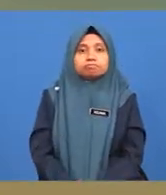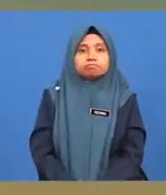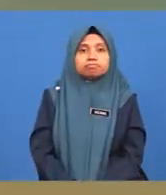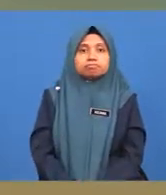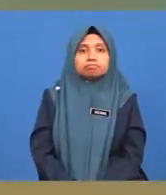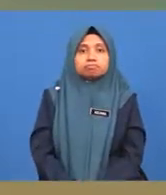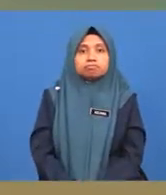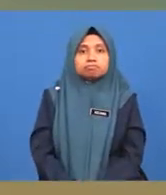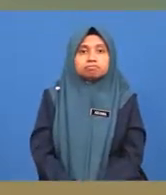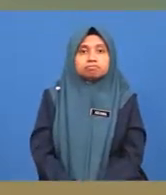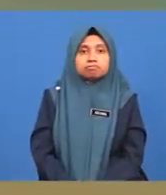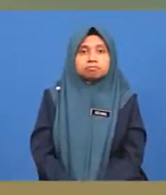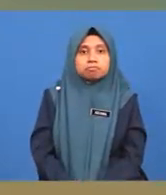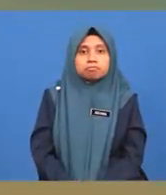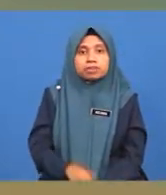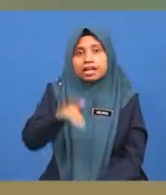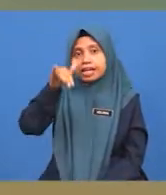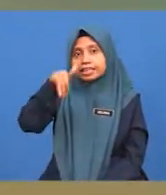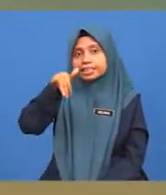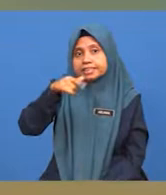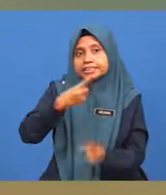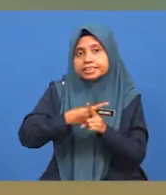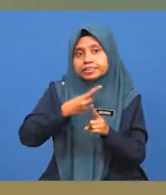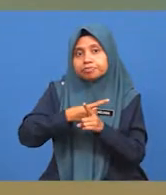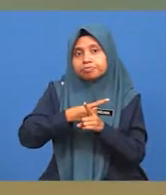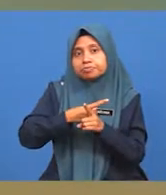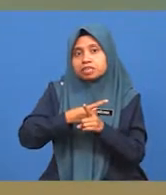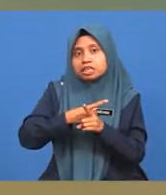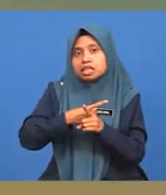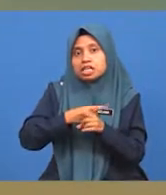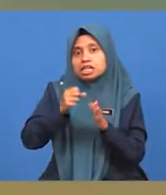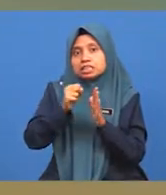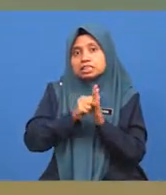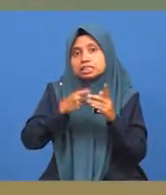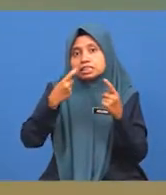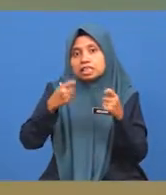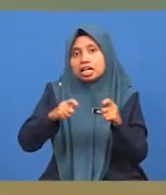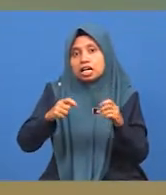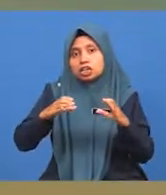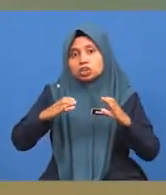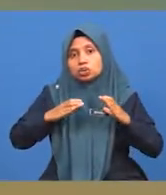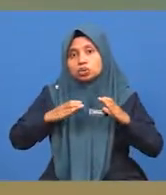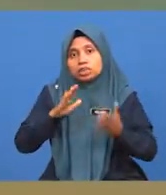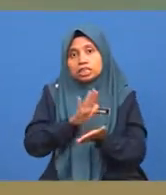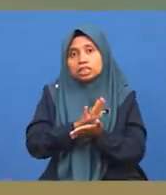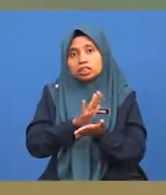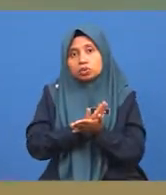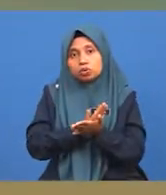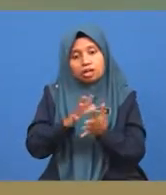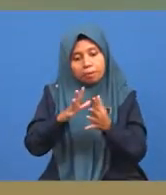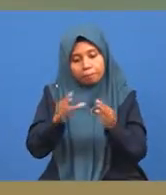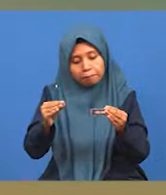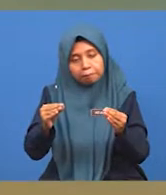Jawab ya, murid-murid. Ya, betul. Setelah cuti sekolah